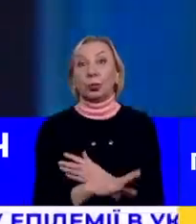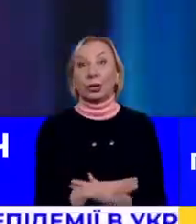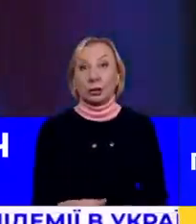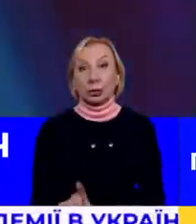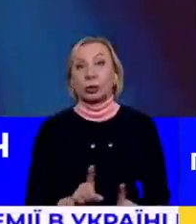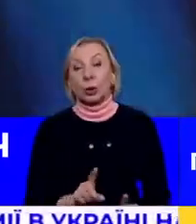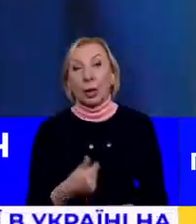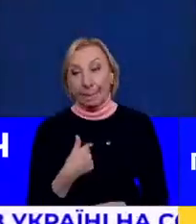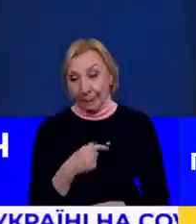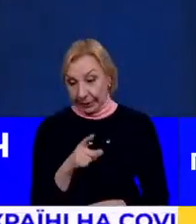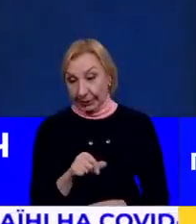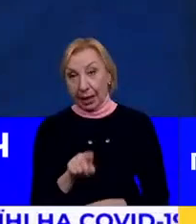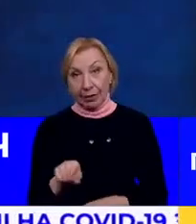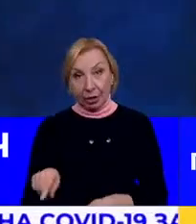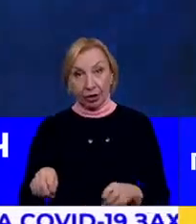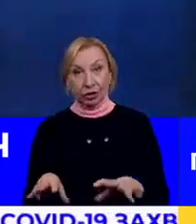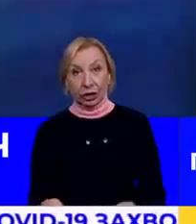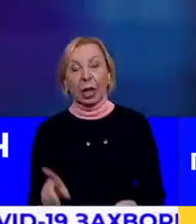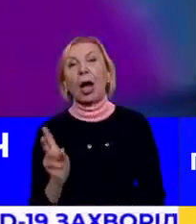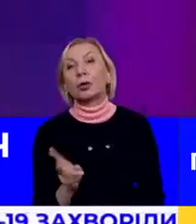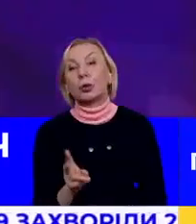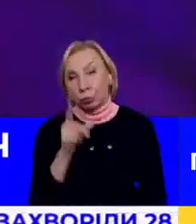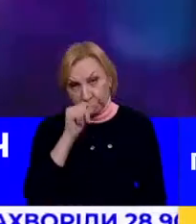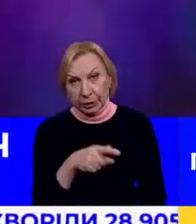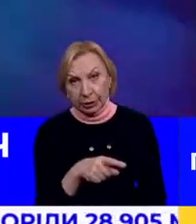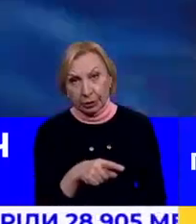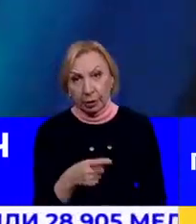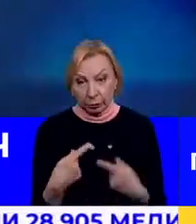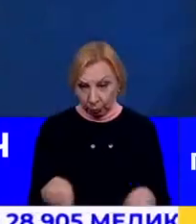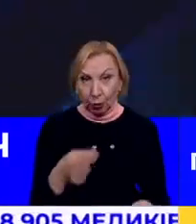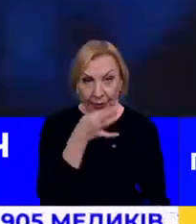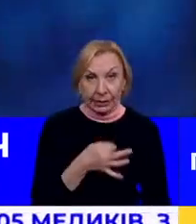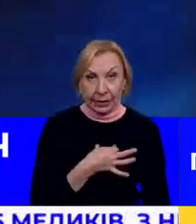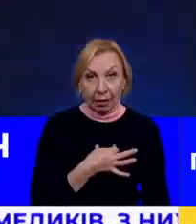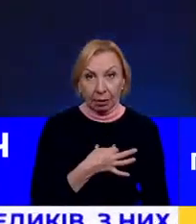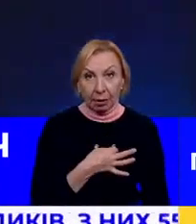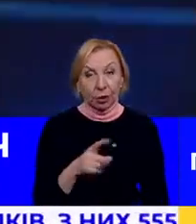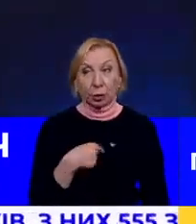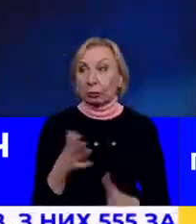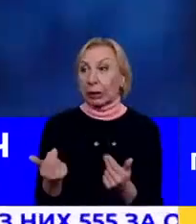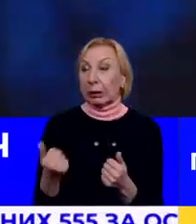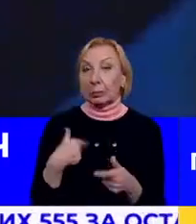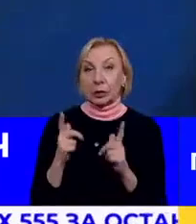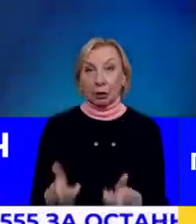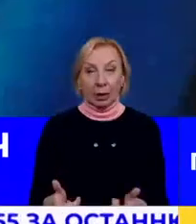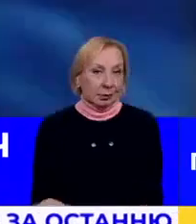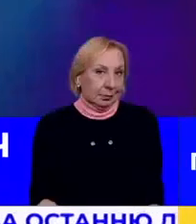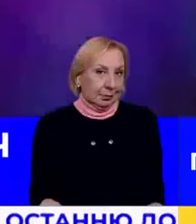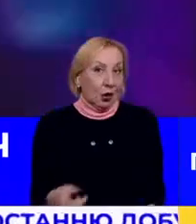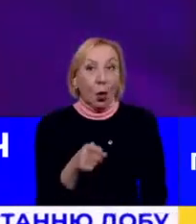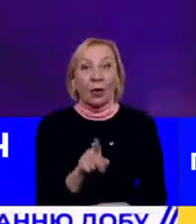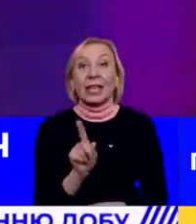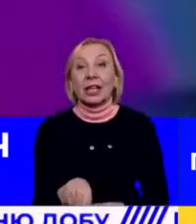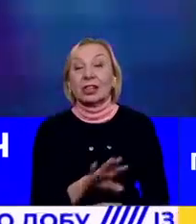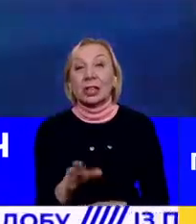них решили, а что Путин или кто-то, представитель Путина, Песков или кто-нибудь другой заявил, что да, мы согласны, мы выведем оттуда войска, они даже еще не признали, что